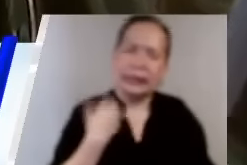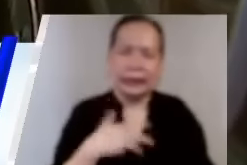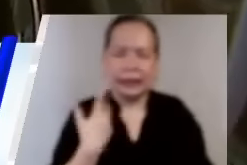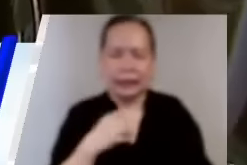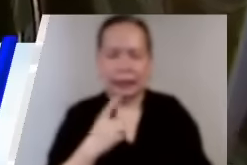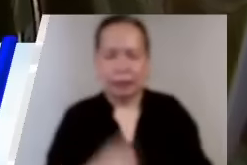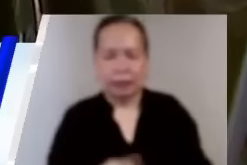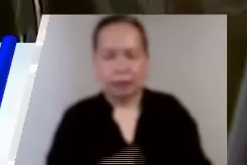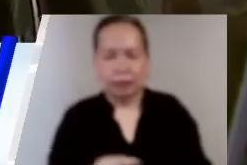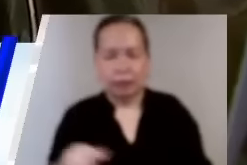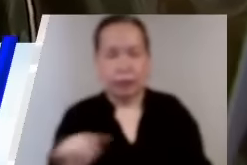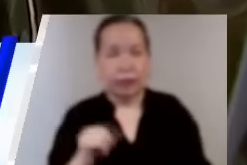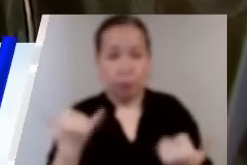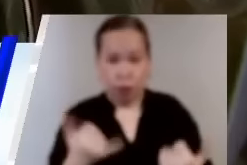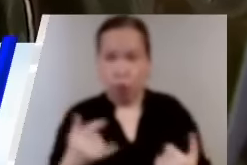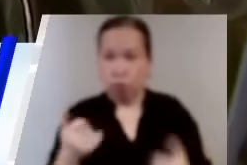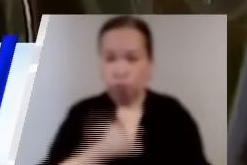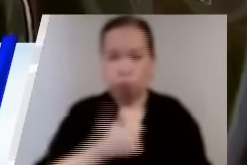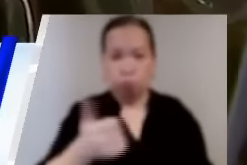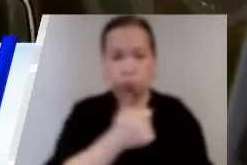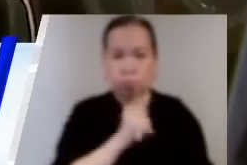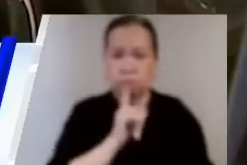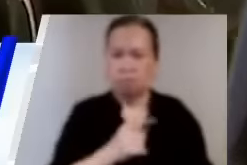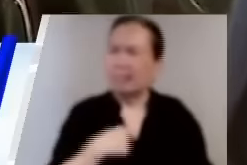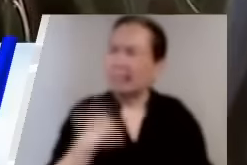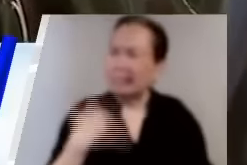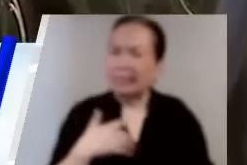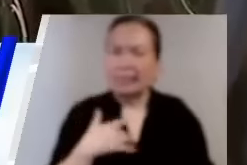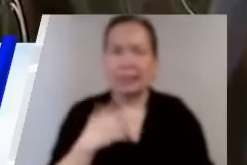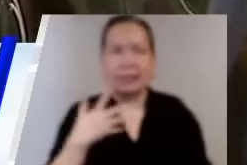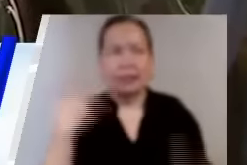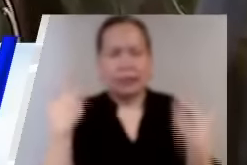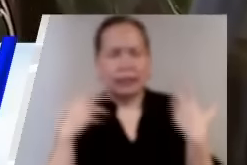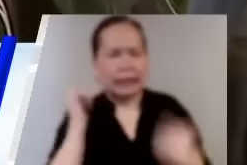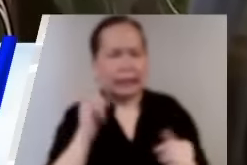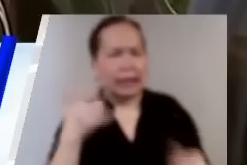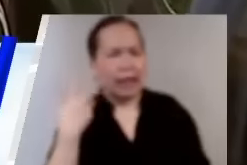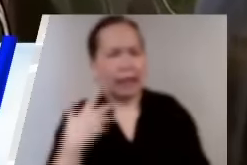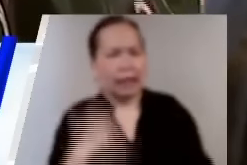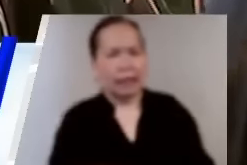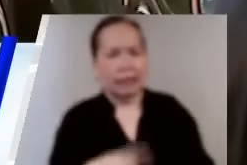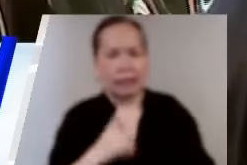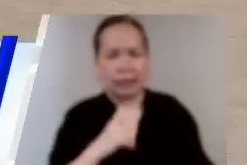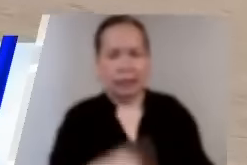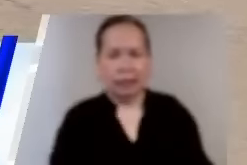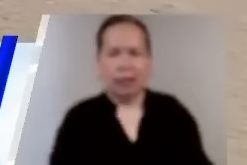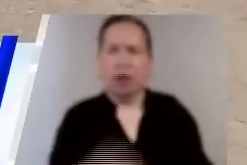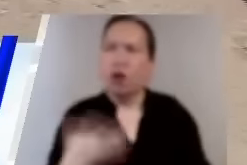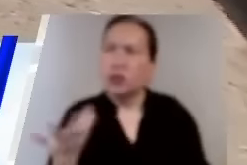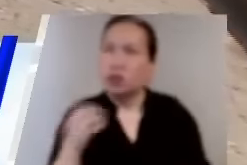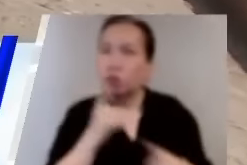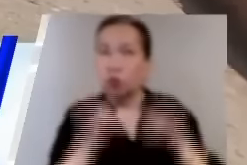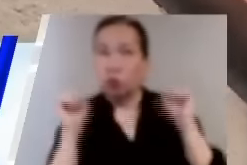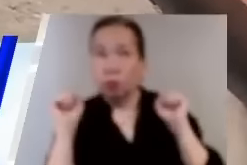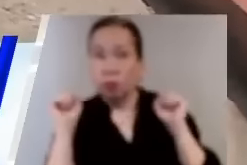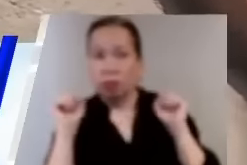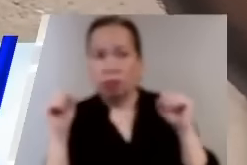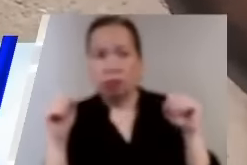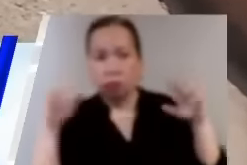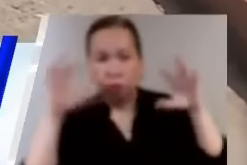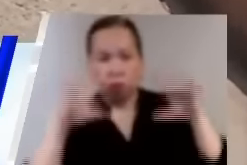itong bumabiyahe kami. Mainit pa rin talaga, kahit simoy ng hangin, mainit. Hindi maramdaman yung lamig. Kahit nga si